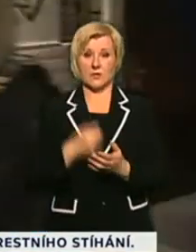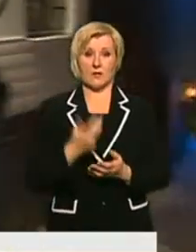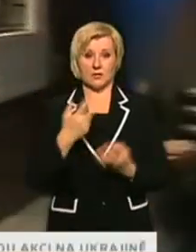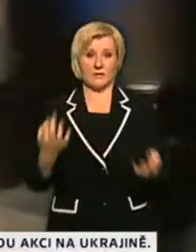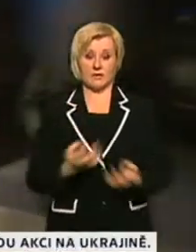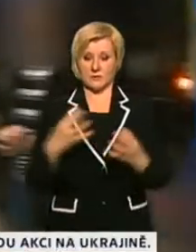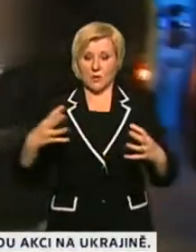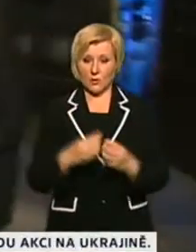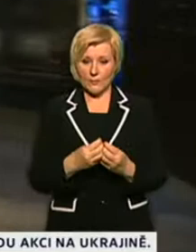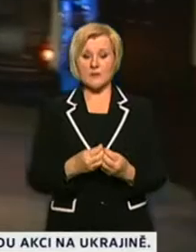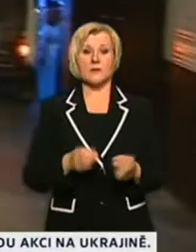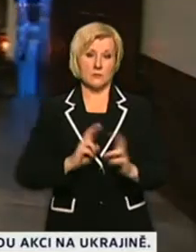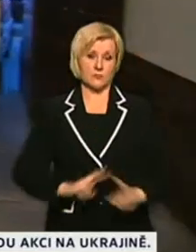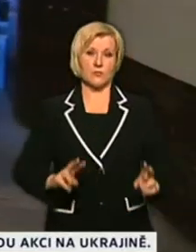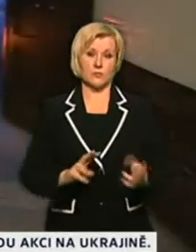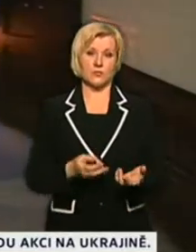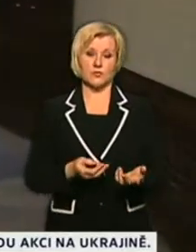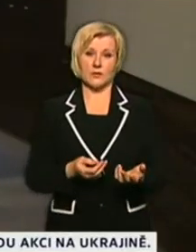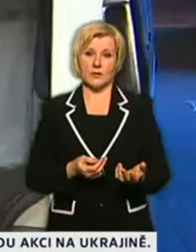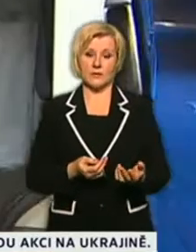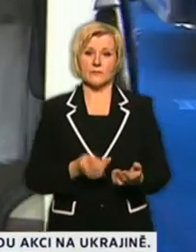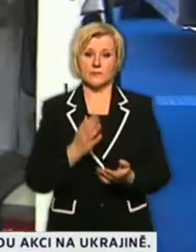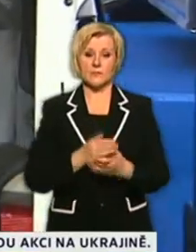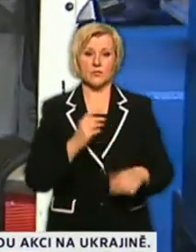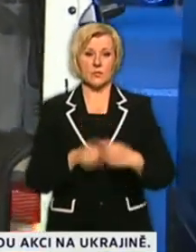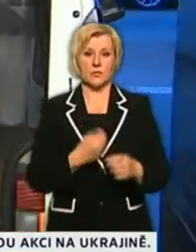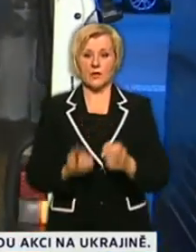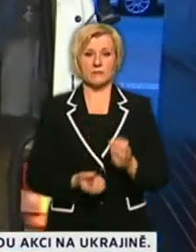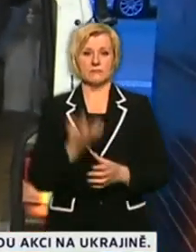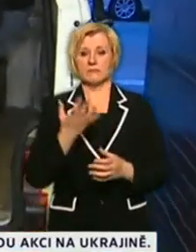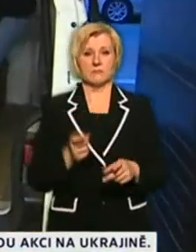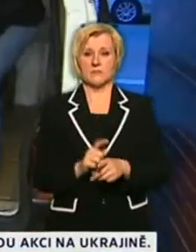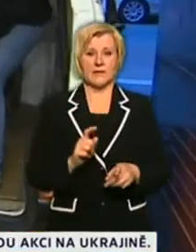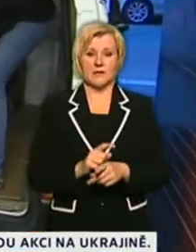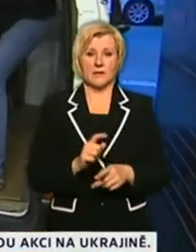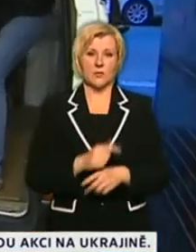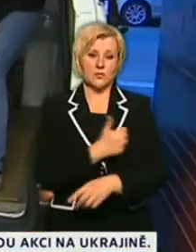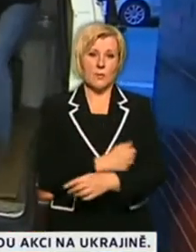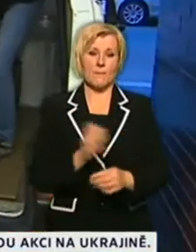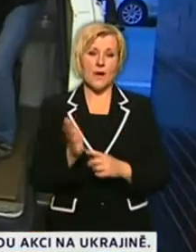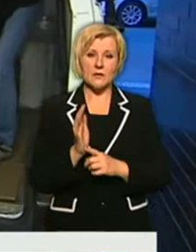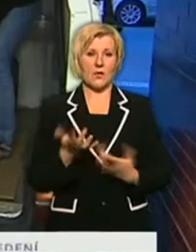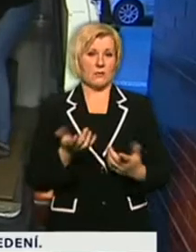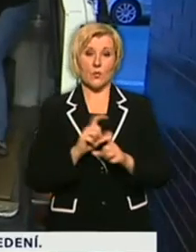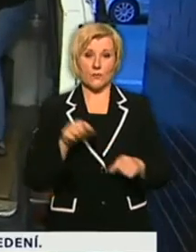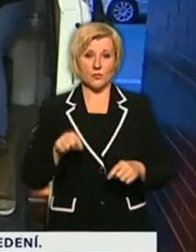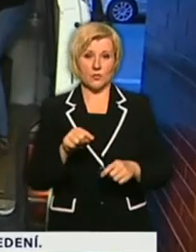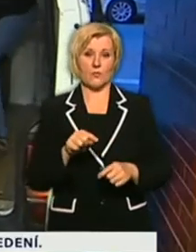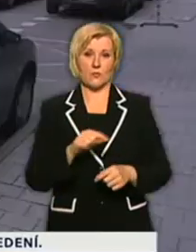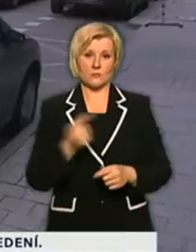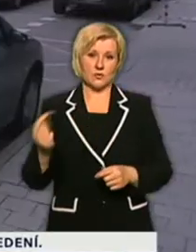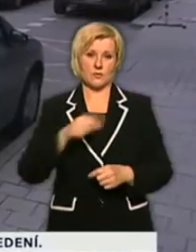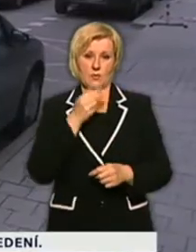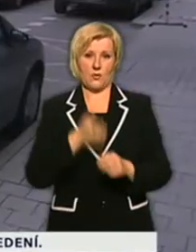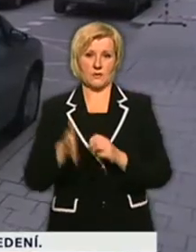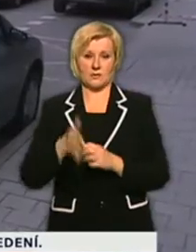věci dáte dohromady, můžete si vypěstovat v tomto případě drogu marihuanu, kvůli které tady pánové jsou.